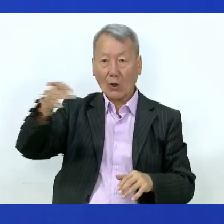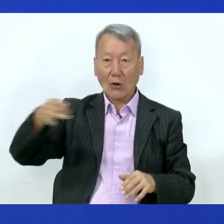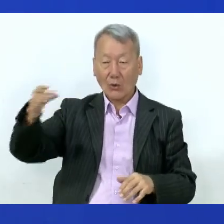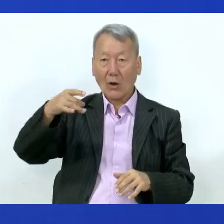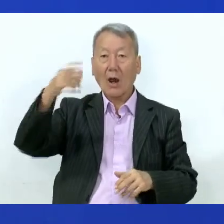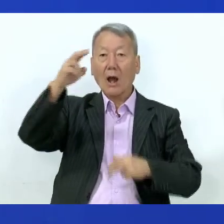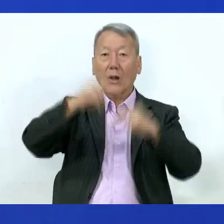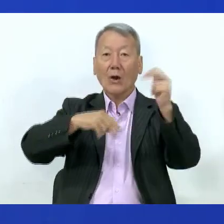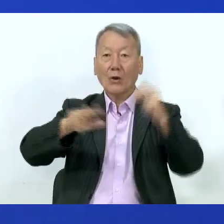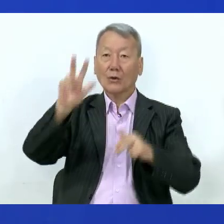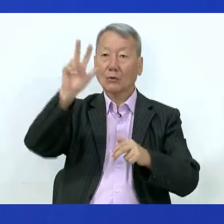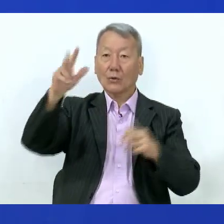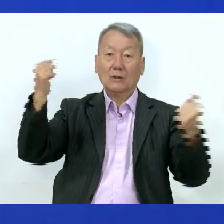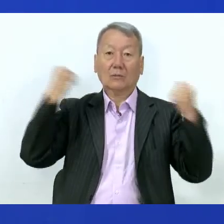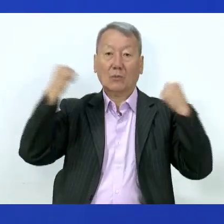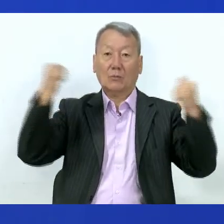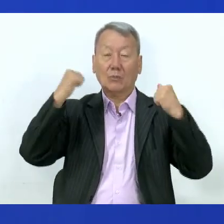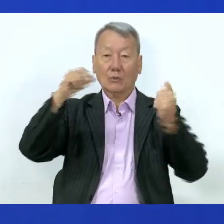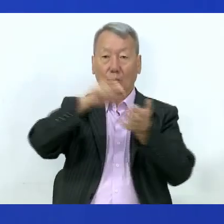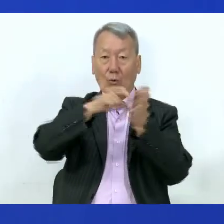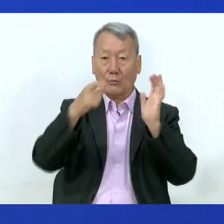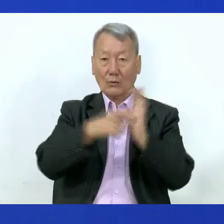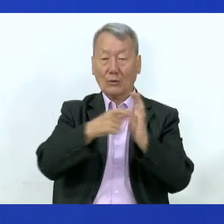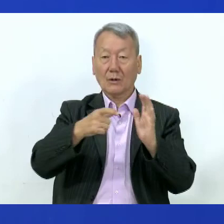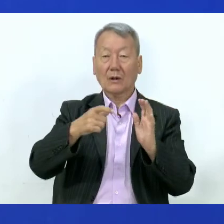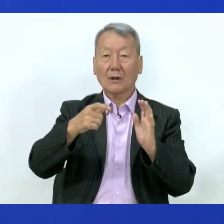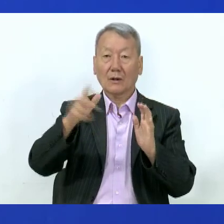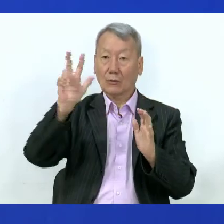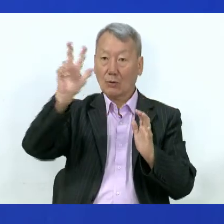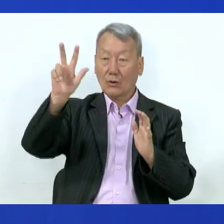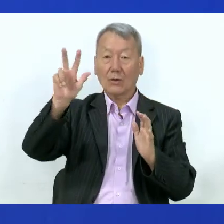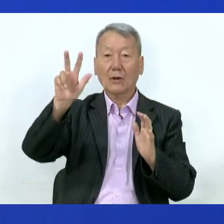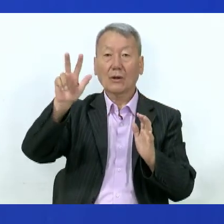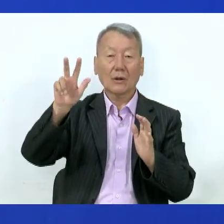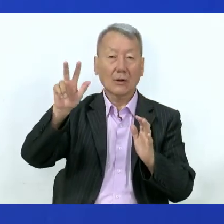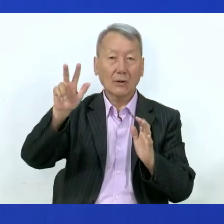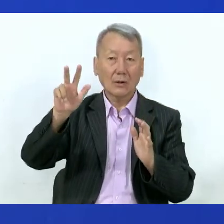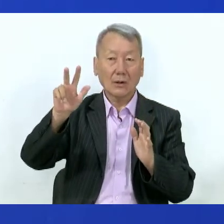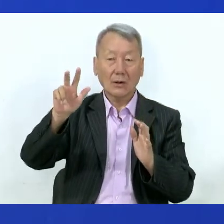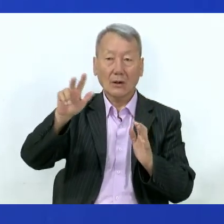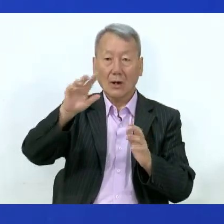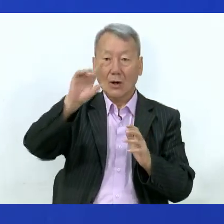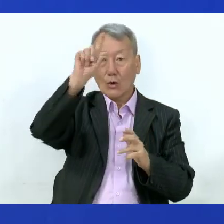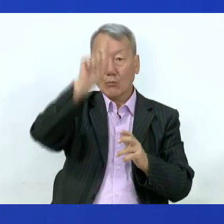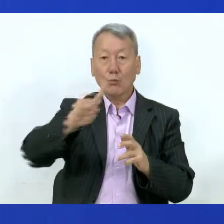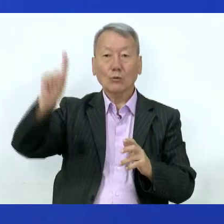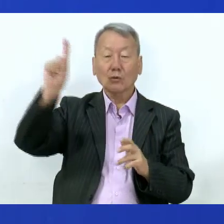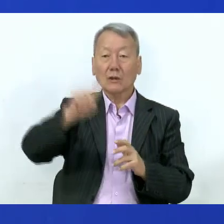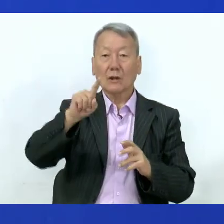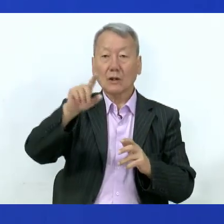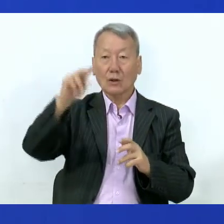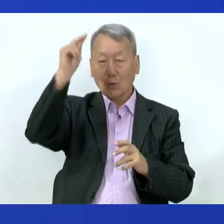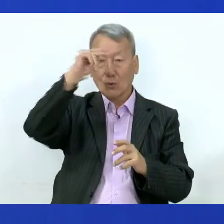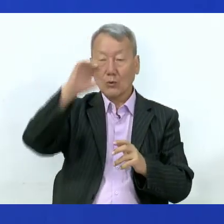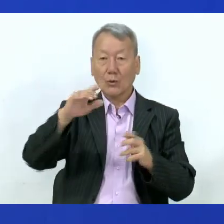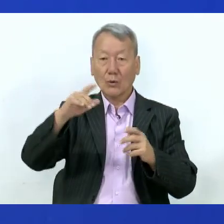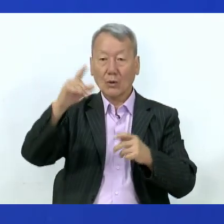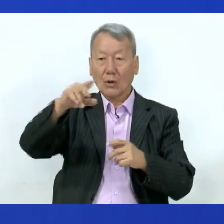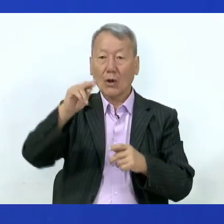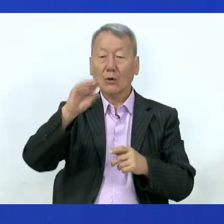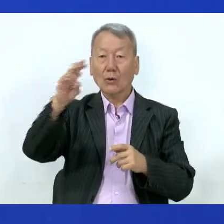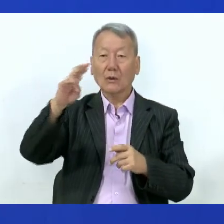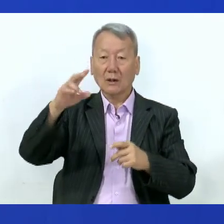строительство трех спорткомплексов, музей от обеих и пункт учета товаров в